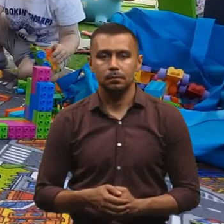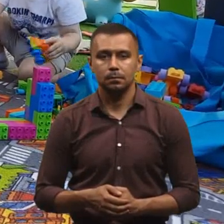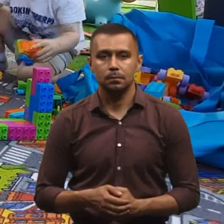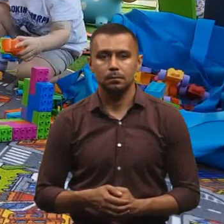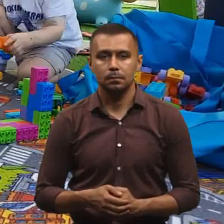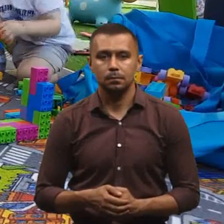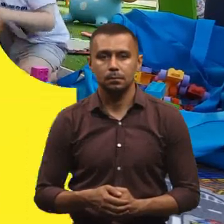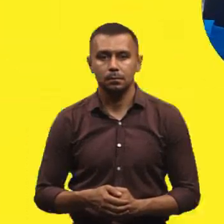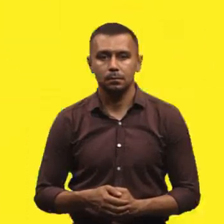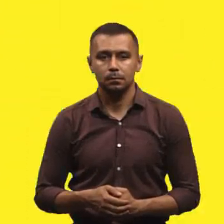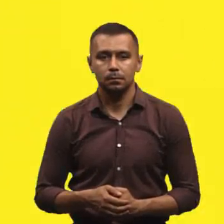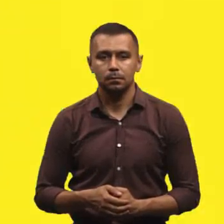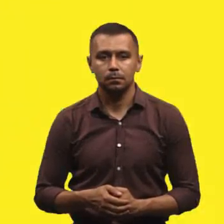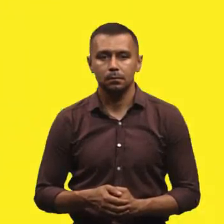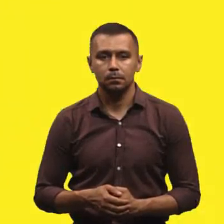Хмельницький